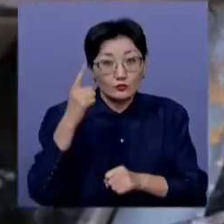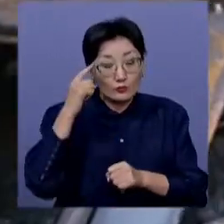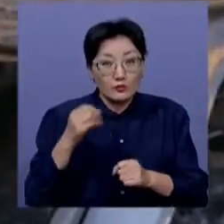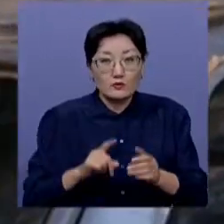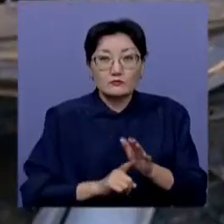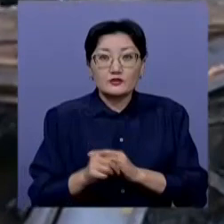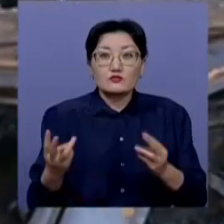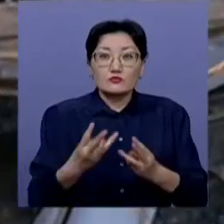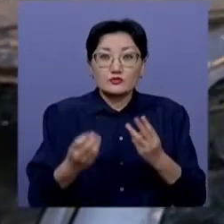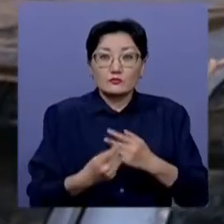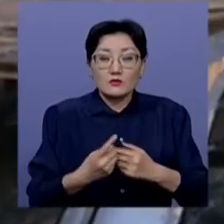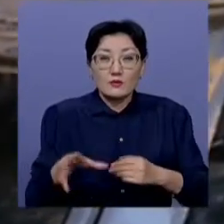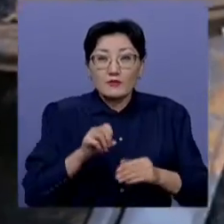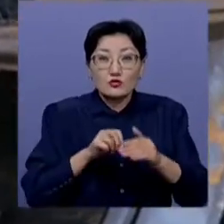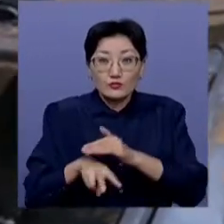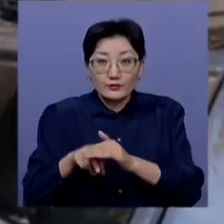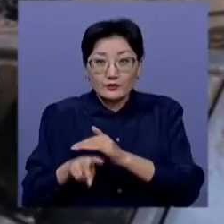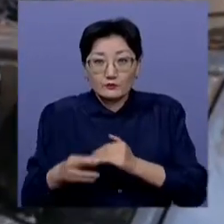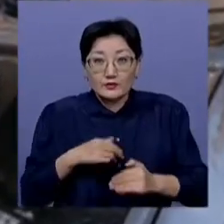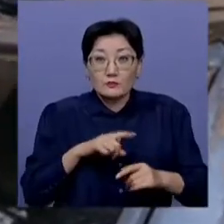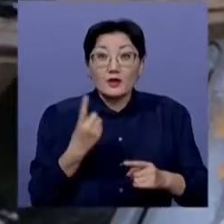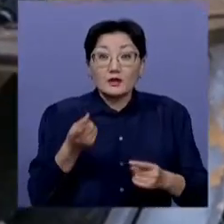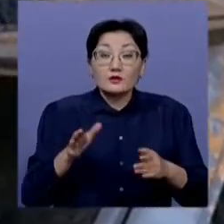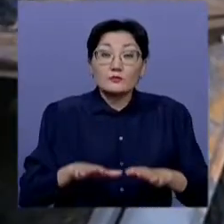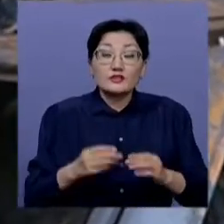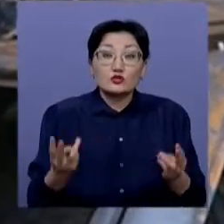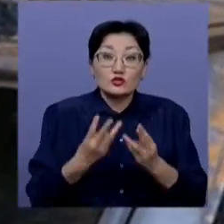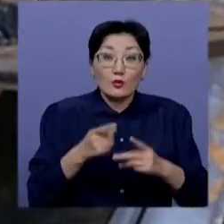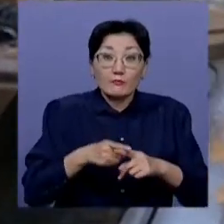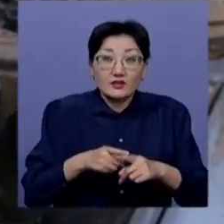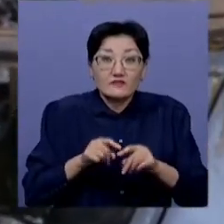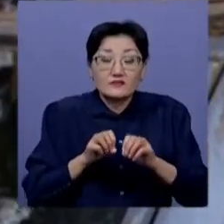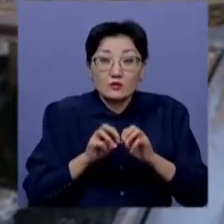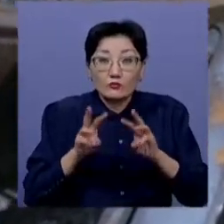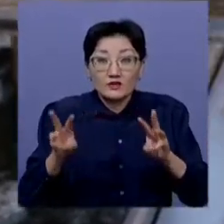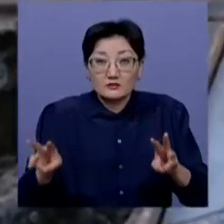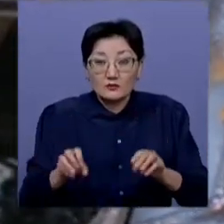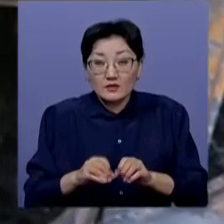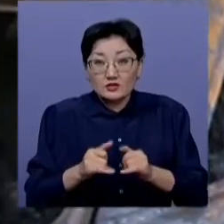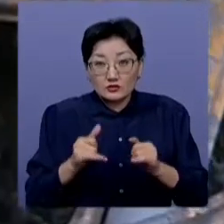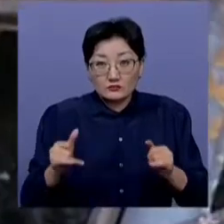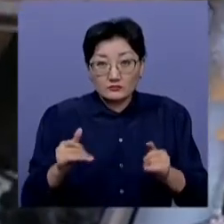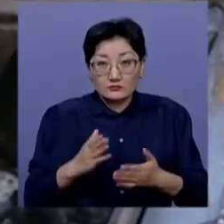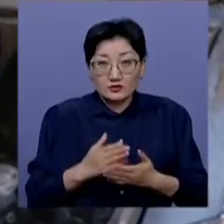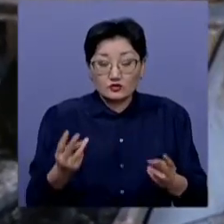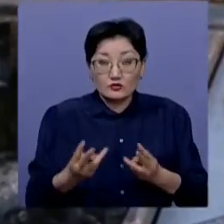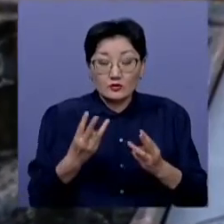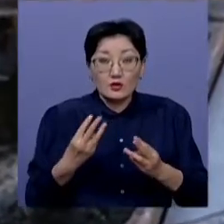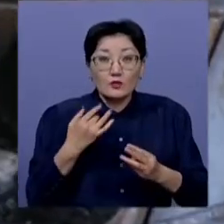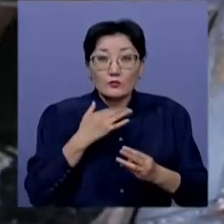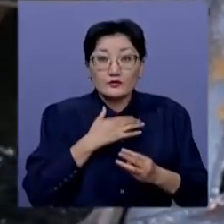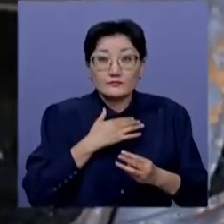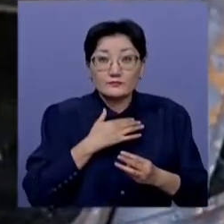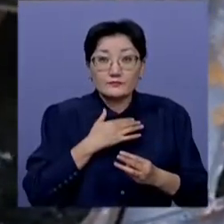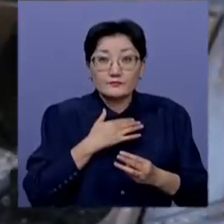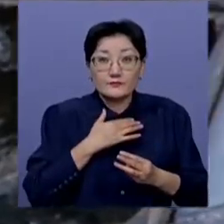Сосын қарасам, уже бәрі жүгіріп қашып жатыр. Мен бір өзім қалып бара жатырмын. От уже жартысына келіп қалды төбемен, жоғарымен жанып келе жатыр. Құртқаның басымы